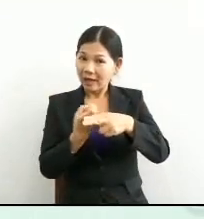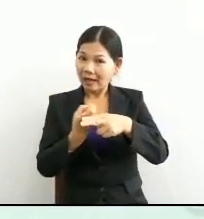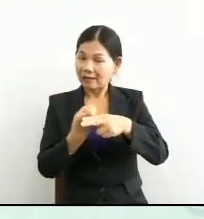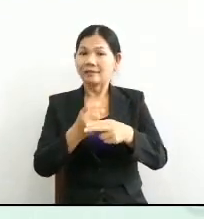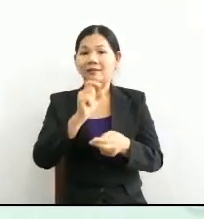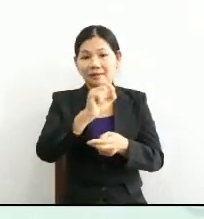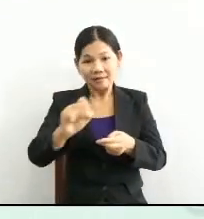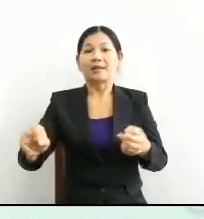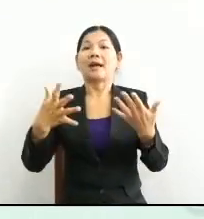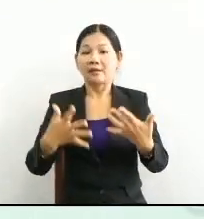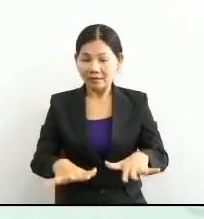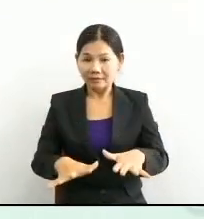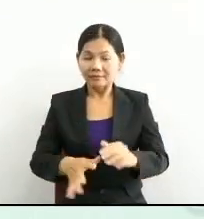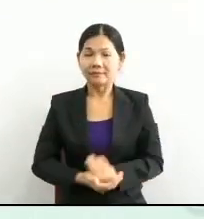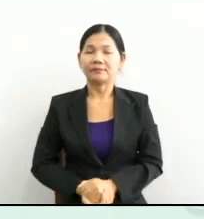con.